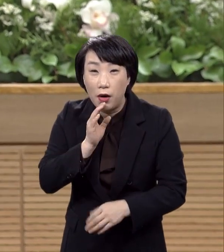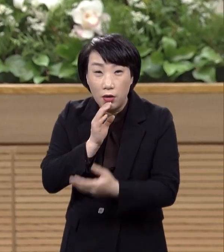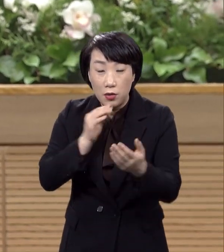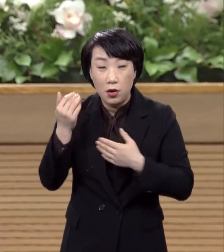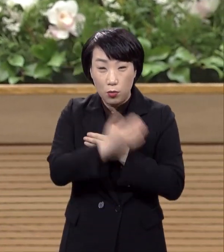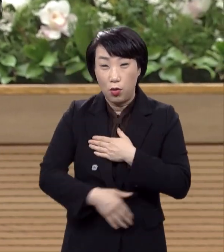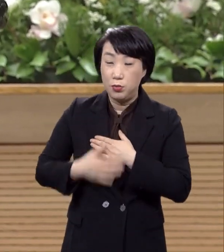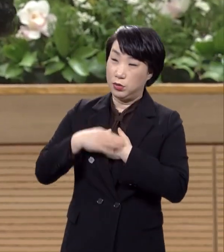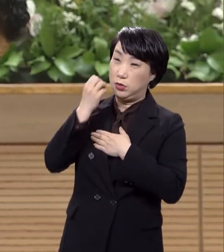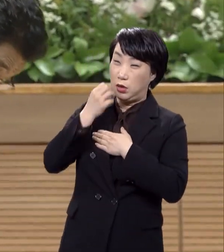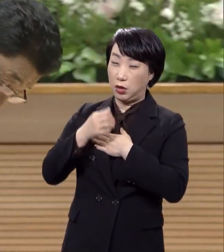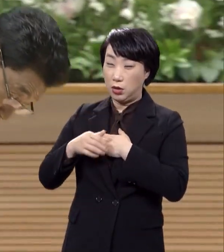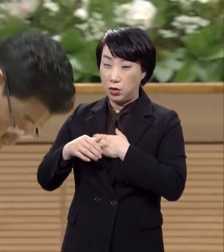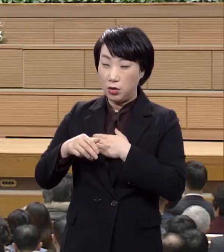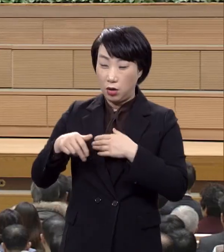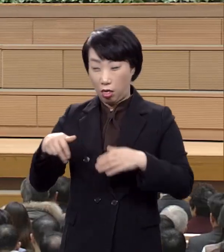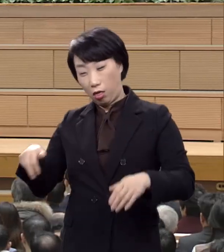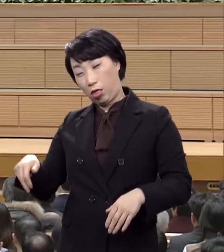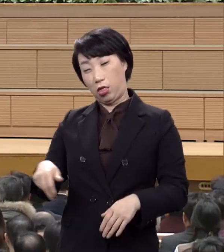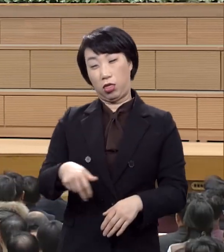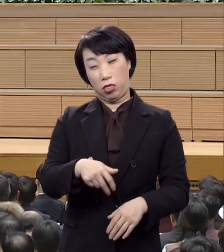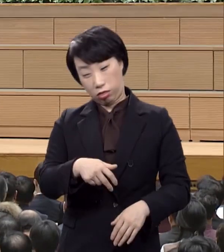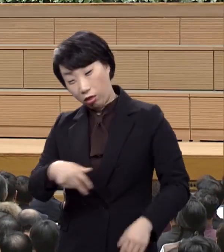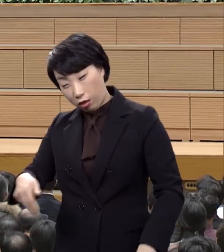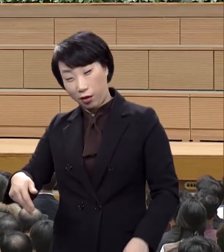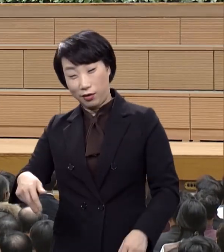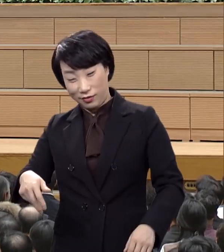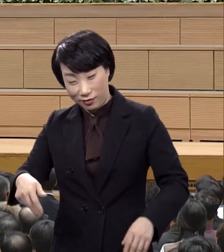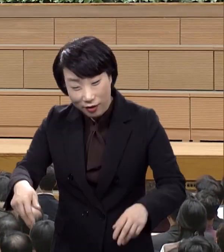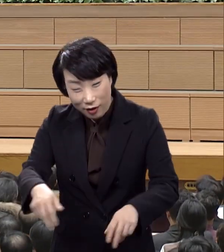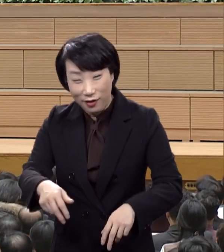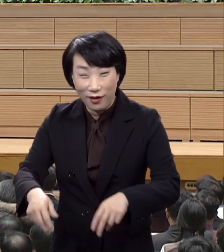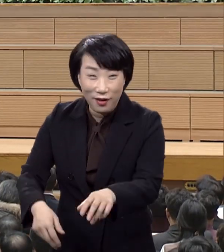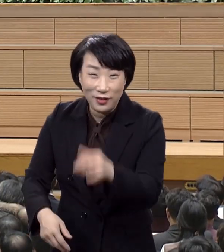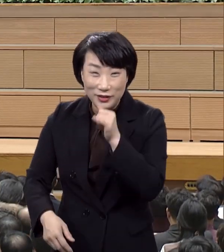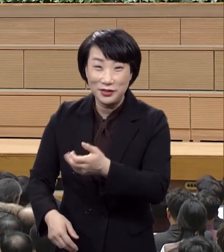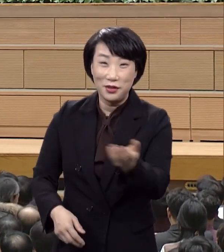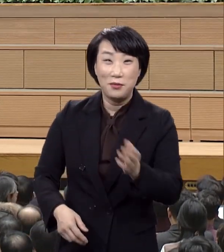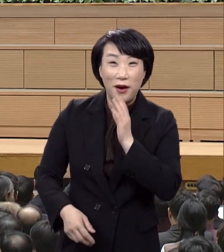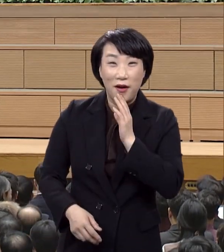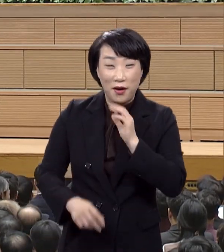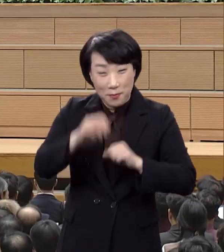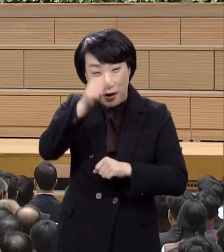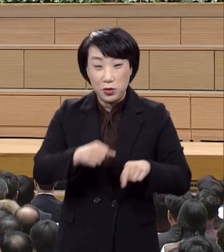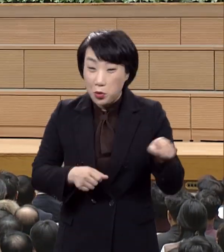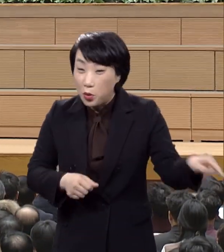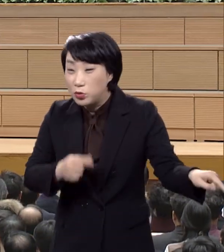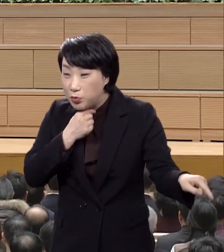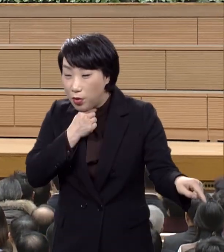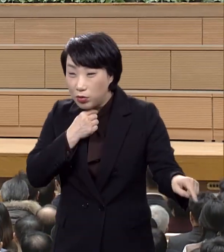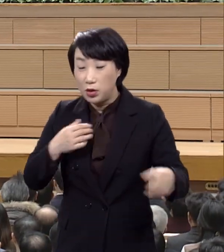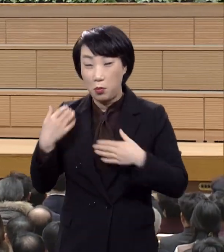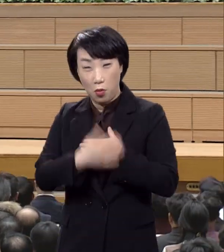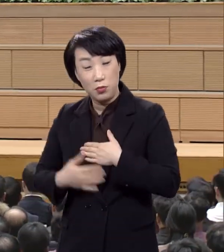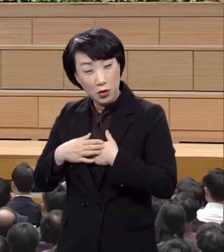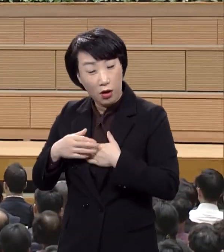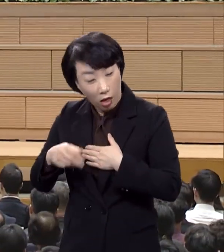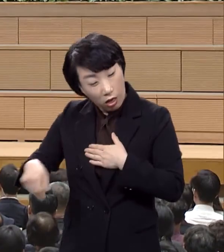이상하게 가고 싶은데 다리가 안 따라갑니다. 다리는 가고 싶은데 위가 안